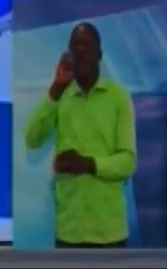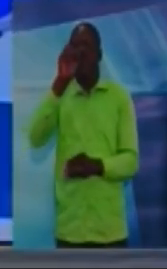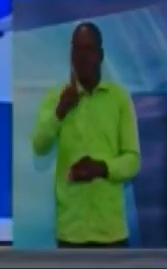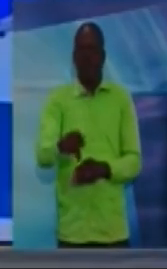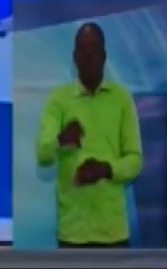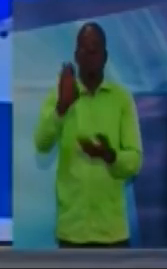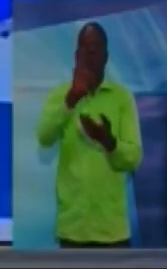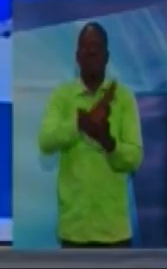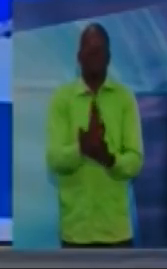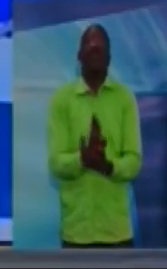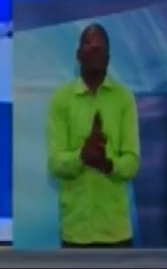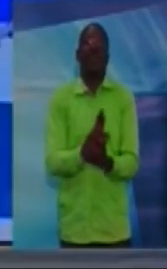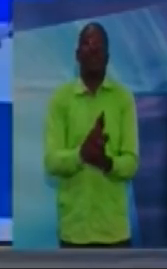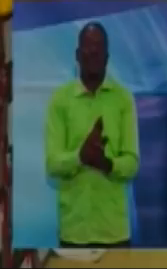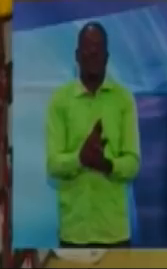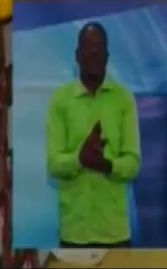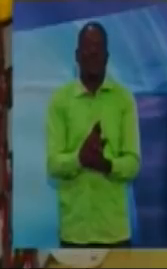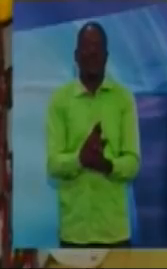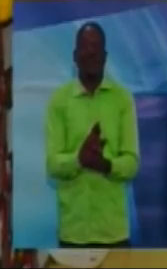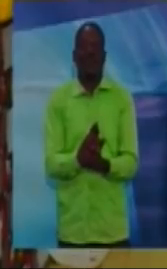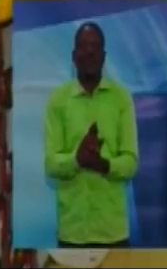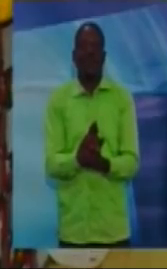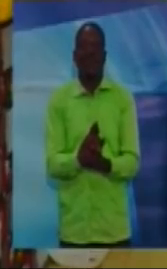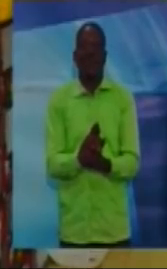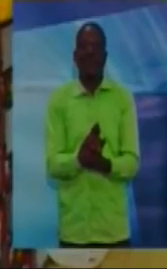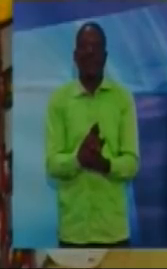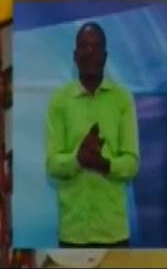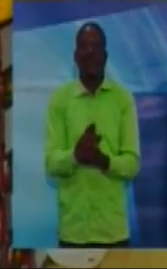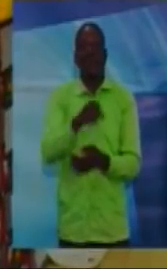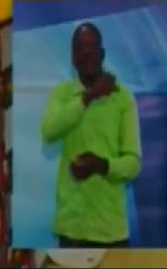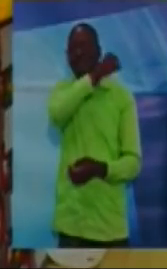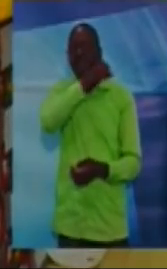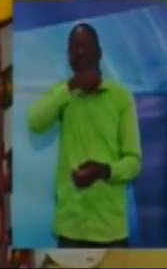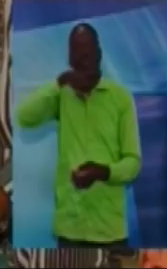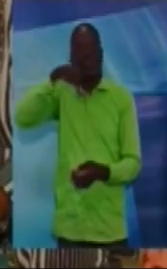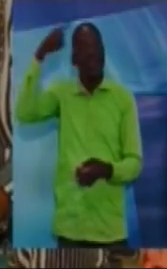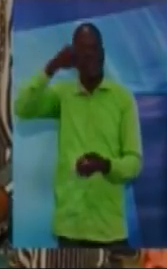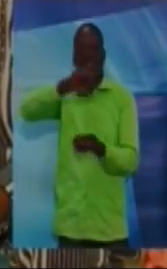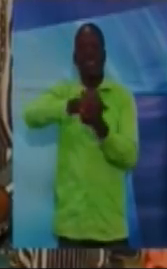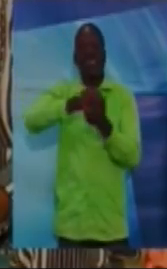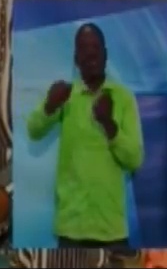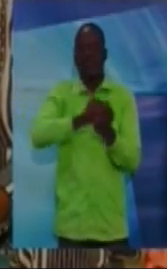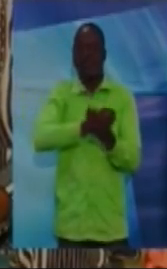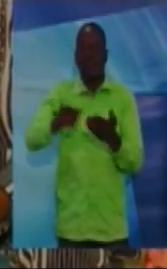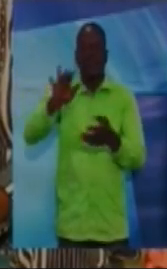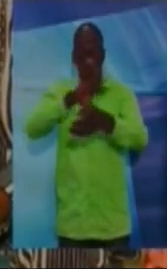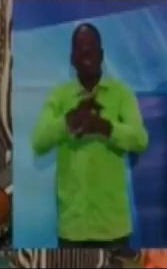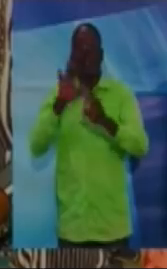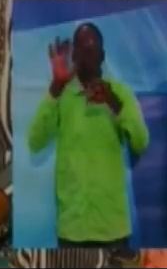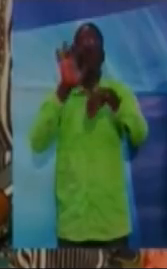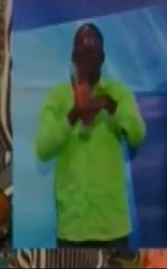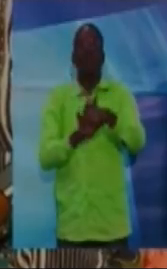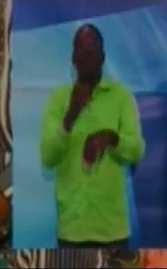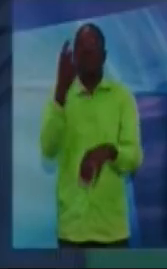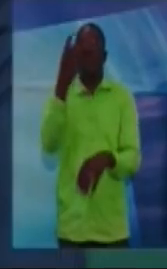Urbain Benito Sommé et Oumou Cissé. La désertification et la dégradation des terres touchent environ un